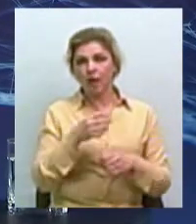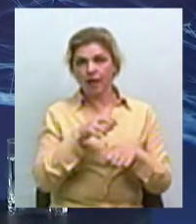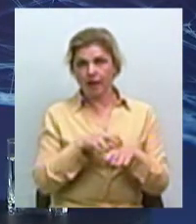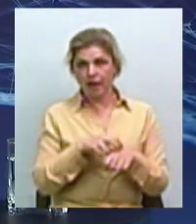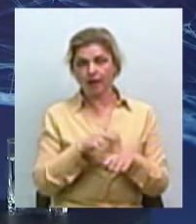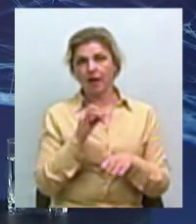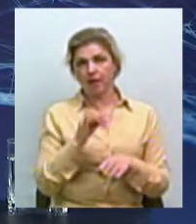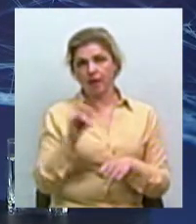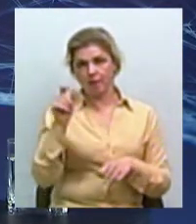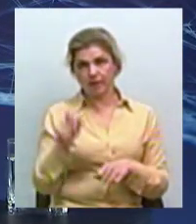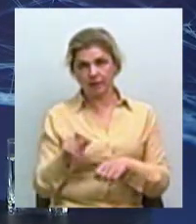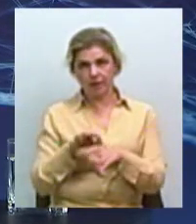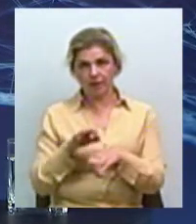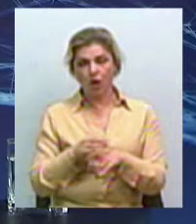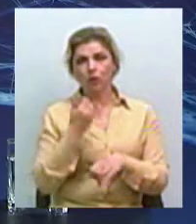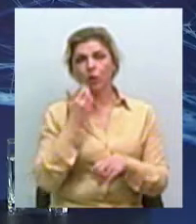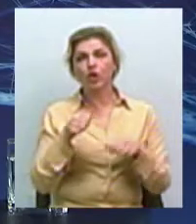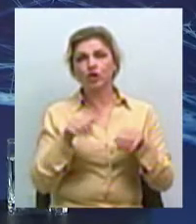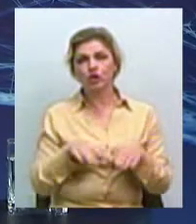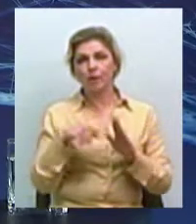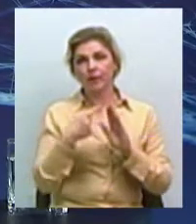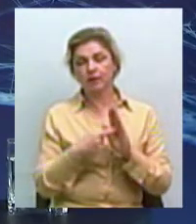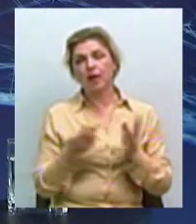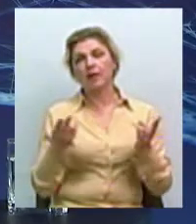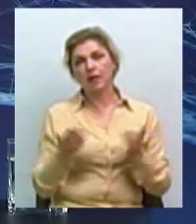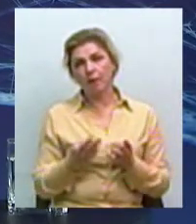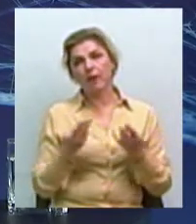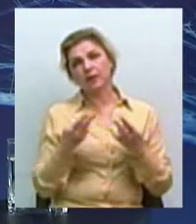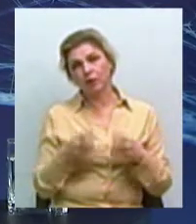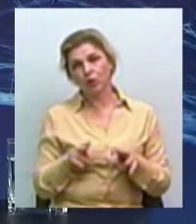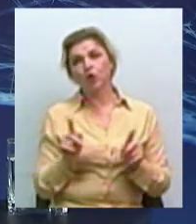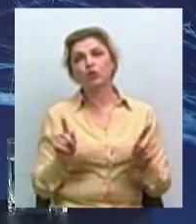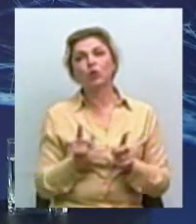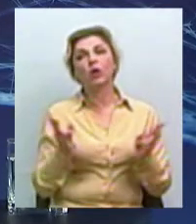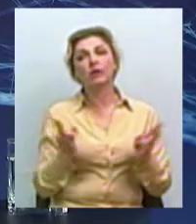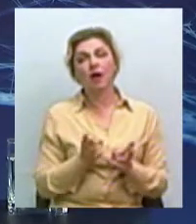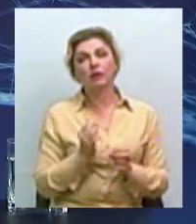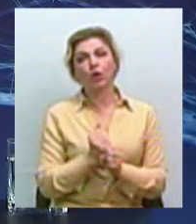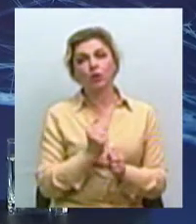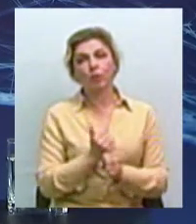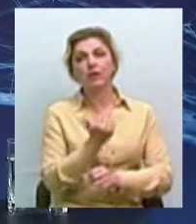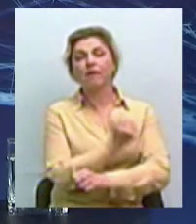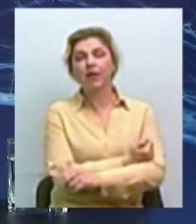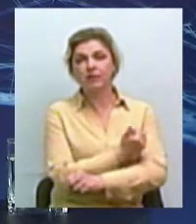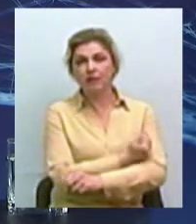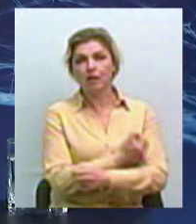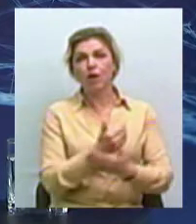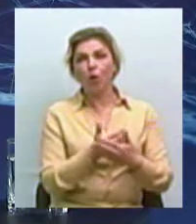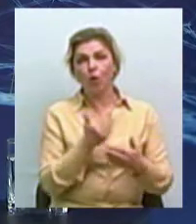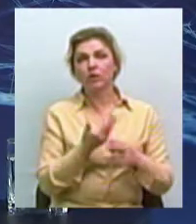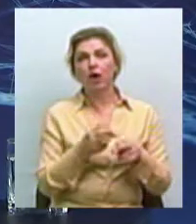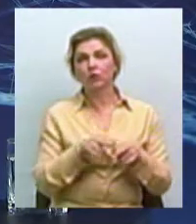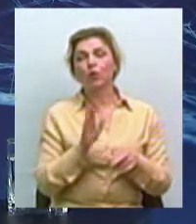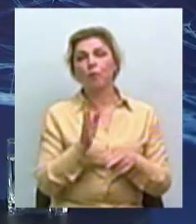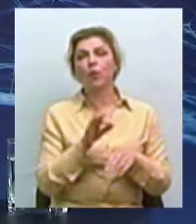і пацієнта, коли вирішується питання, потрібно чи не потрібно, і що саме потрібно від якого саме